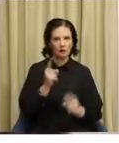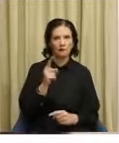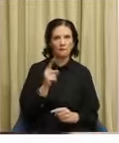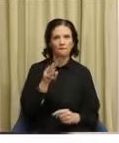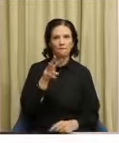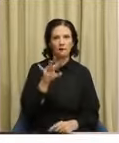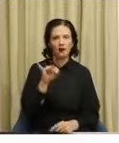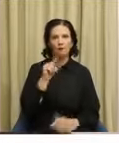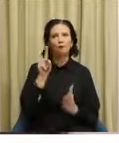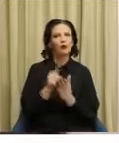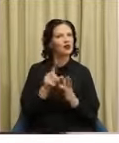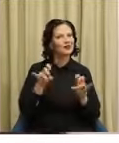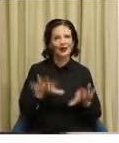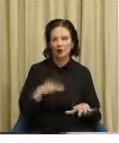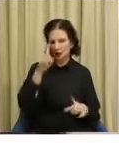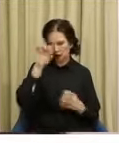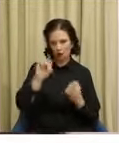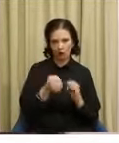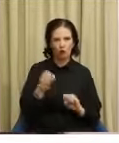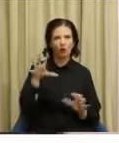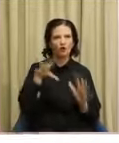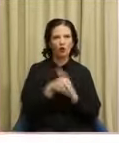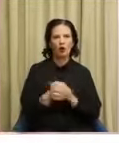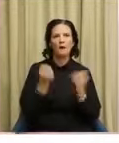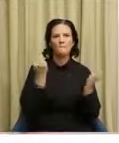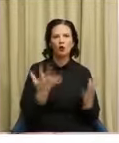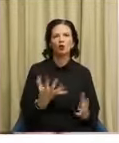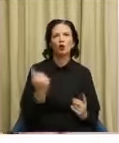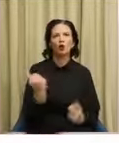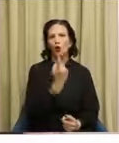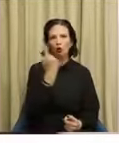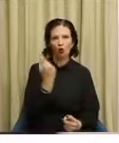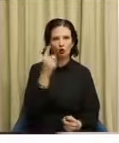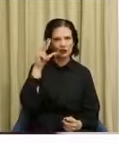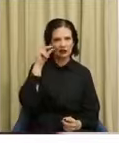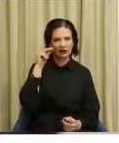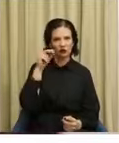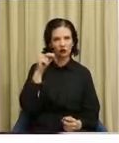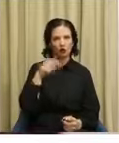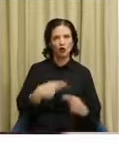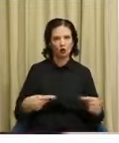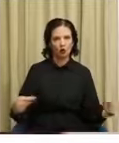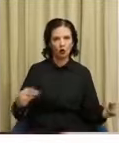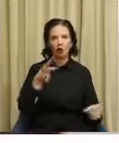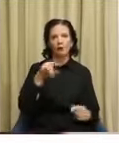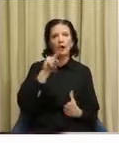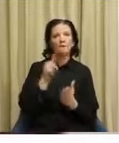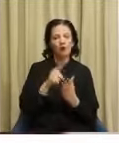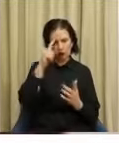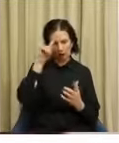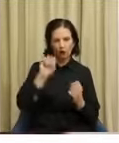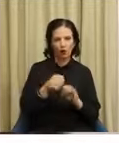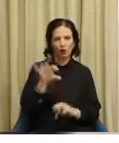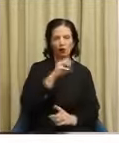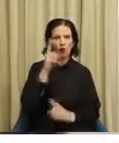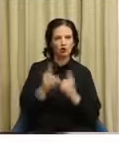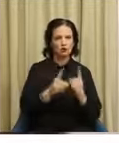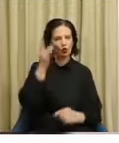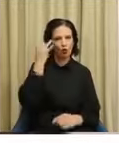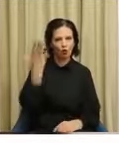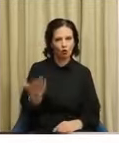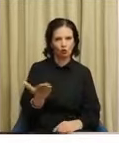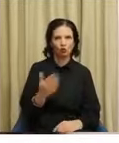ми повинні не тільки пам'ятати про впровадження просто якогось одного цифрового інструменту. Ми повинні пам'ятати про зміну